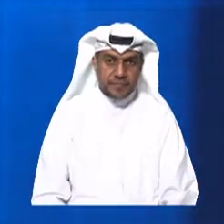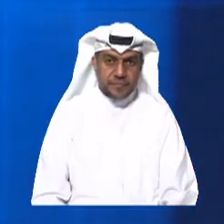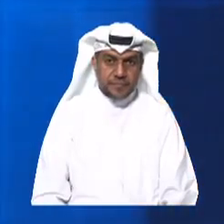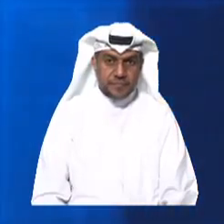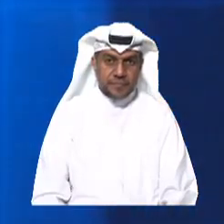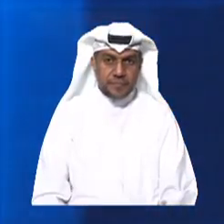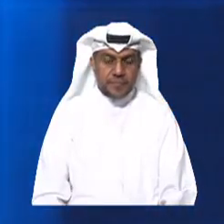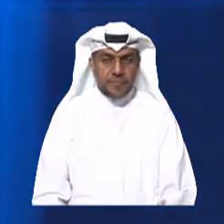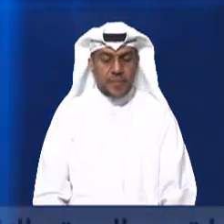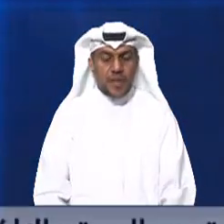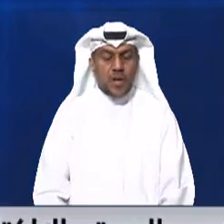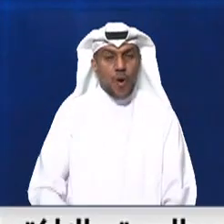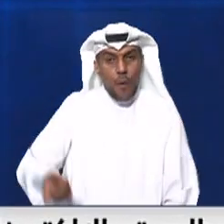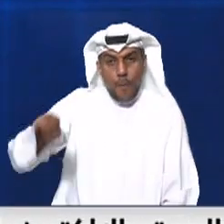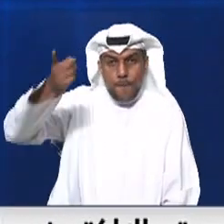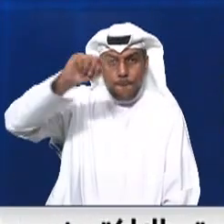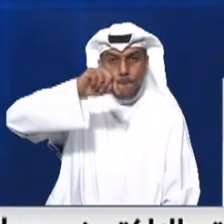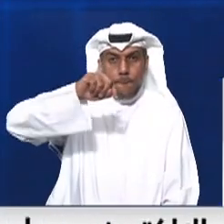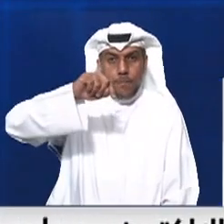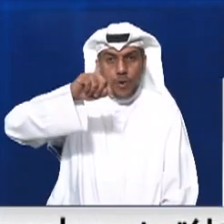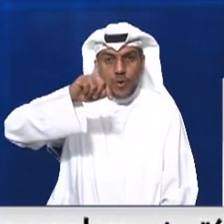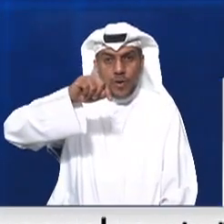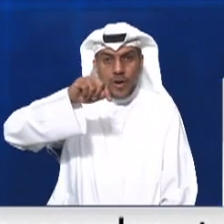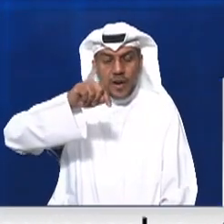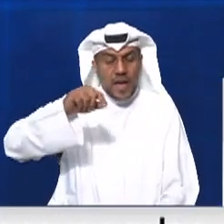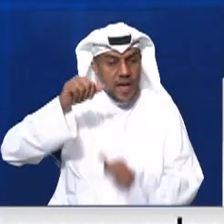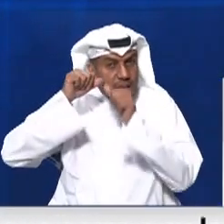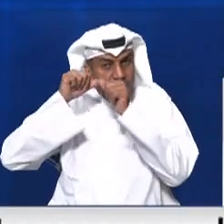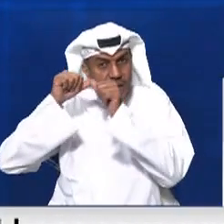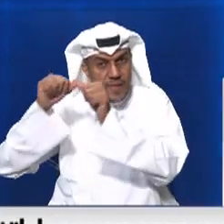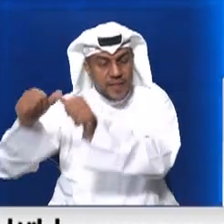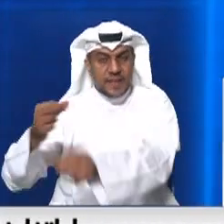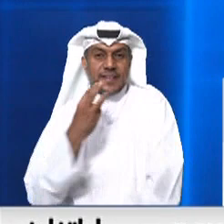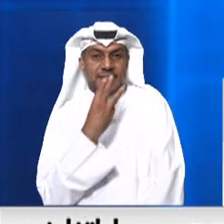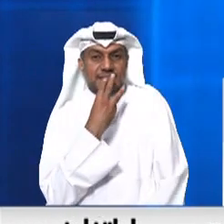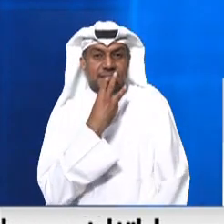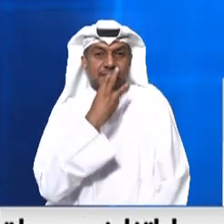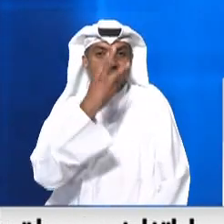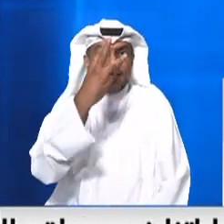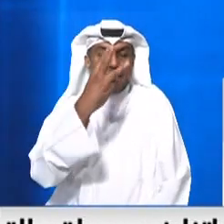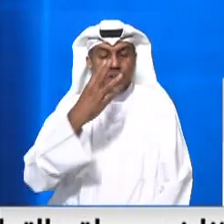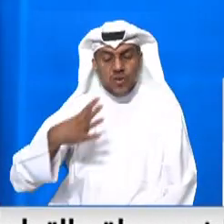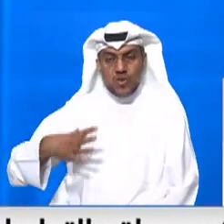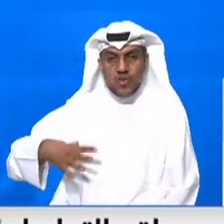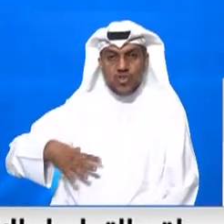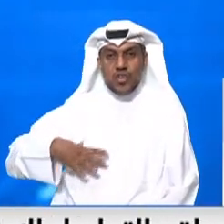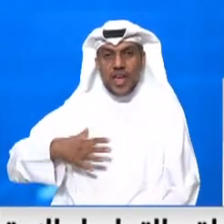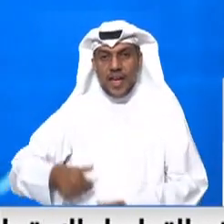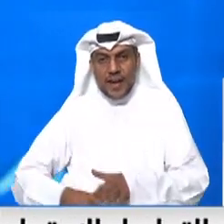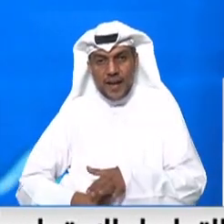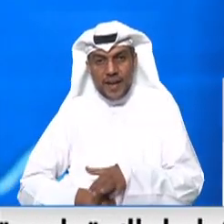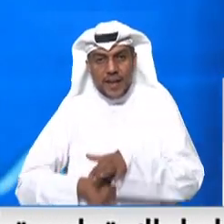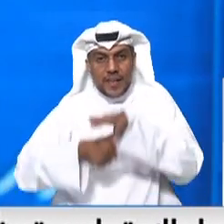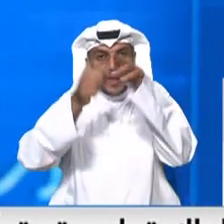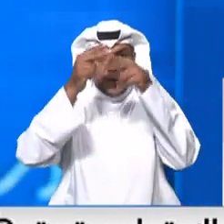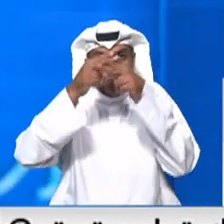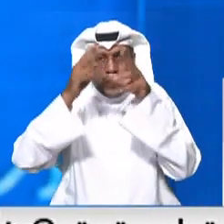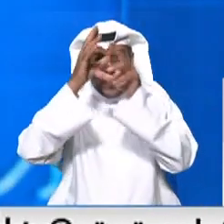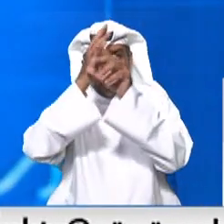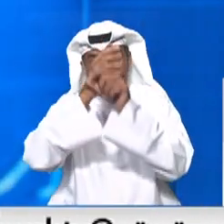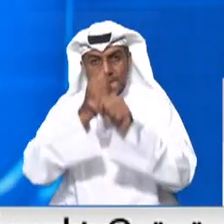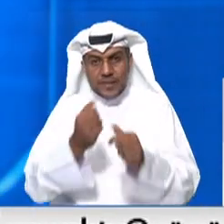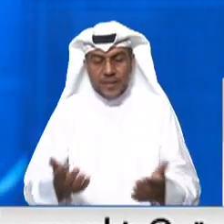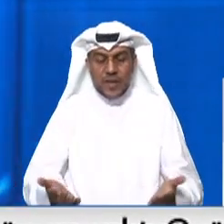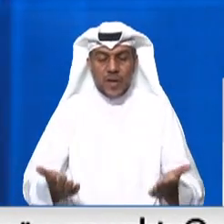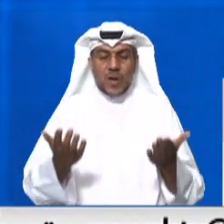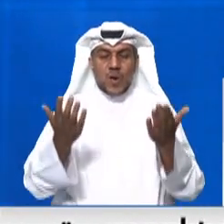تحيي البلاد غدا الذكرى الثالثه لتولي حضره صاحب السمو امير البلاد الشيخ نواف الاحمد الجابر